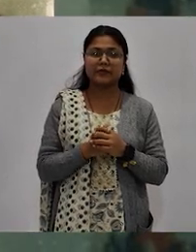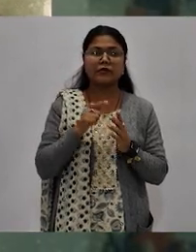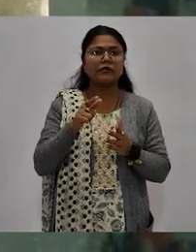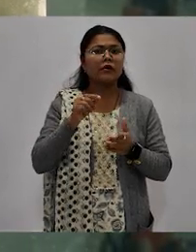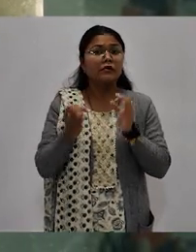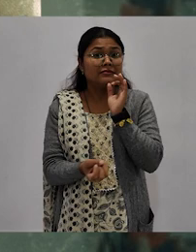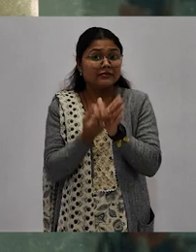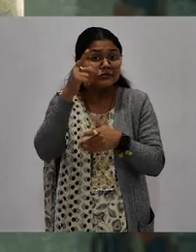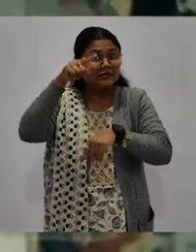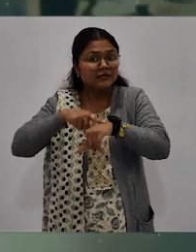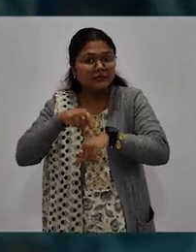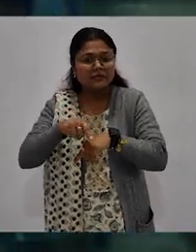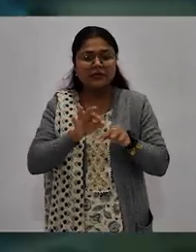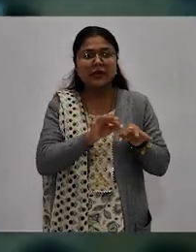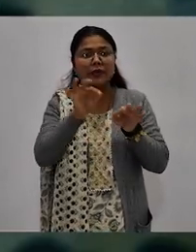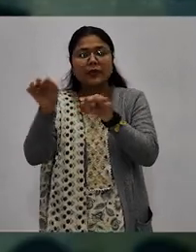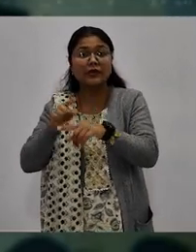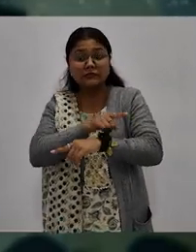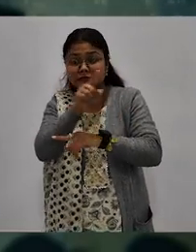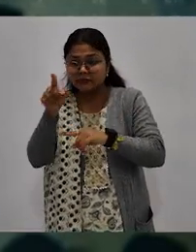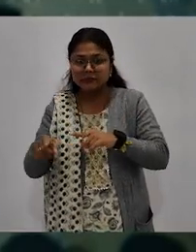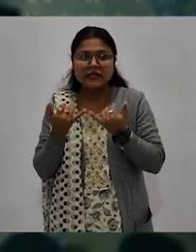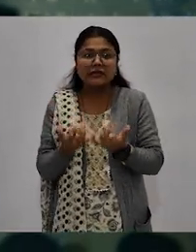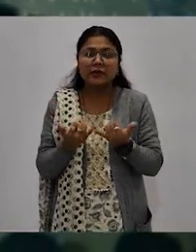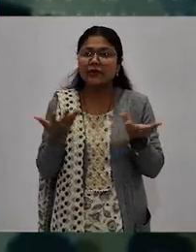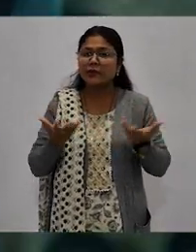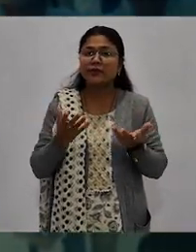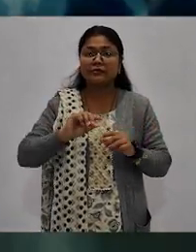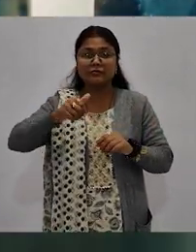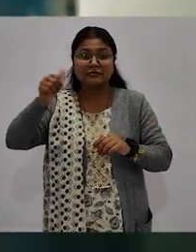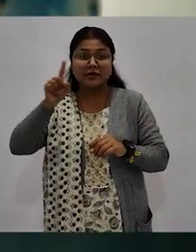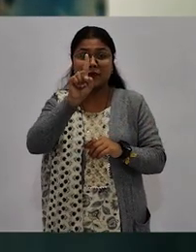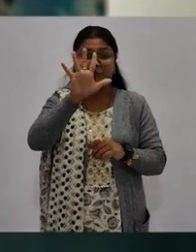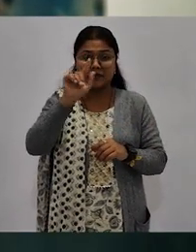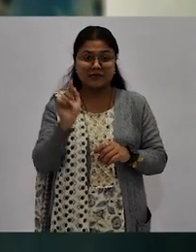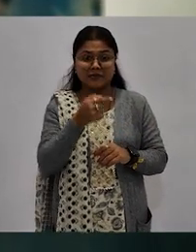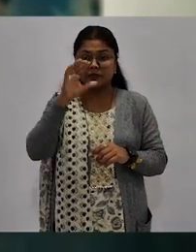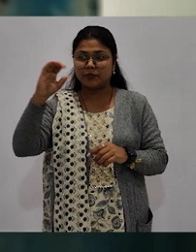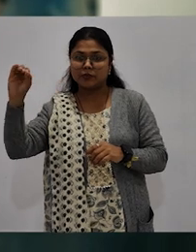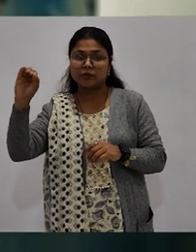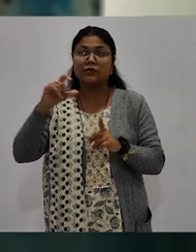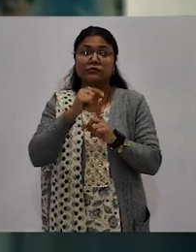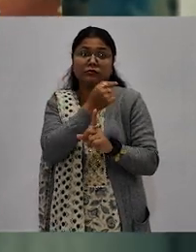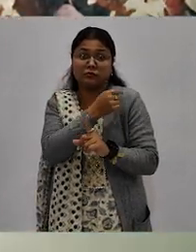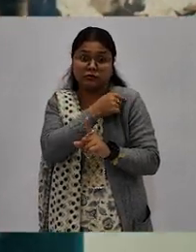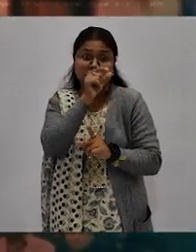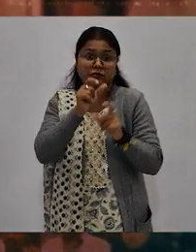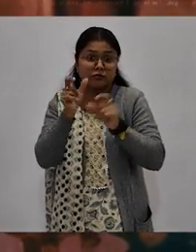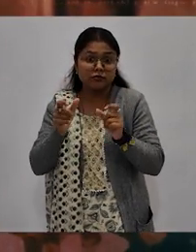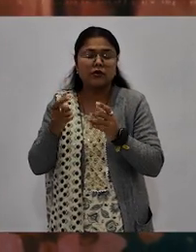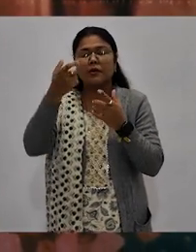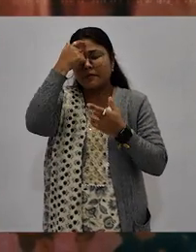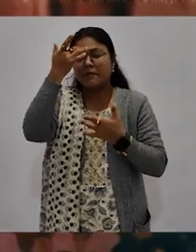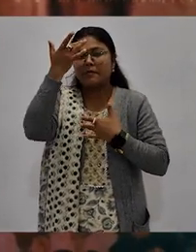জন্ম লগ্নৰে পৰা মহাবিদ্যালয়খনৰ পৰা বৰ্তমানলৈ উত্তীৰ্ণ 1500 জনৰো অধিক চিকিৎসকে ৰোগ প্ৰতিৰোধ আৰু